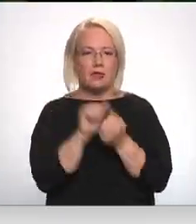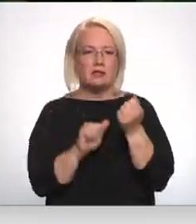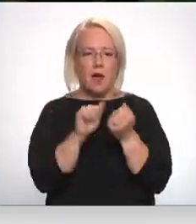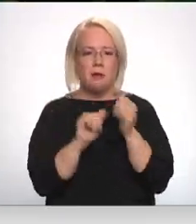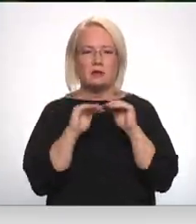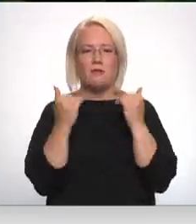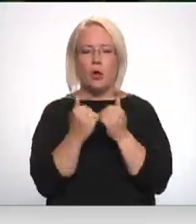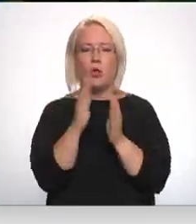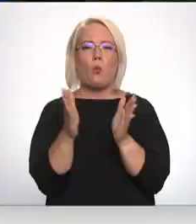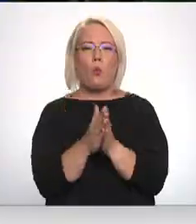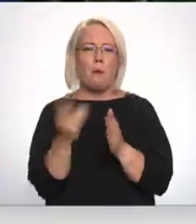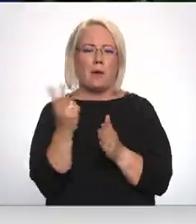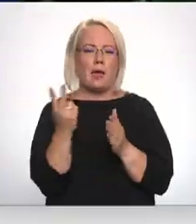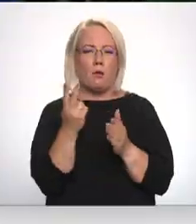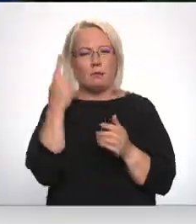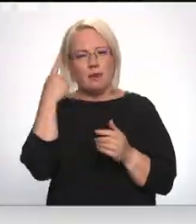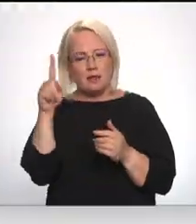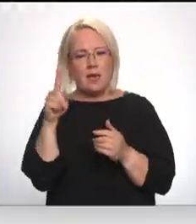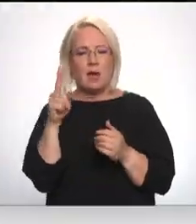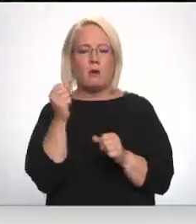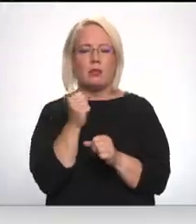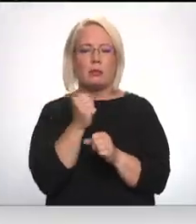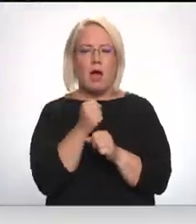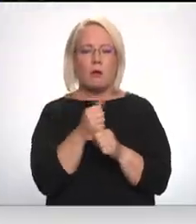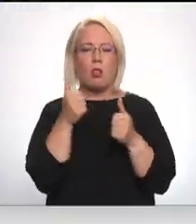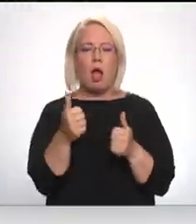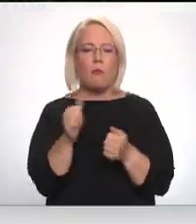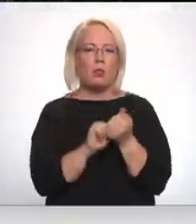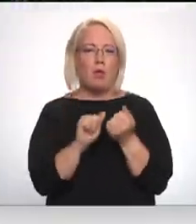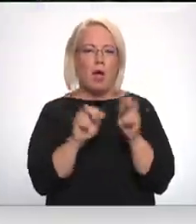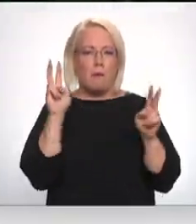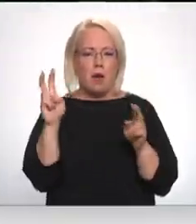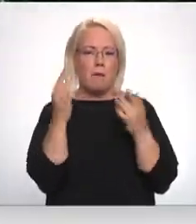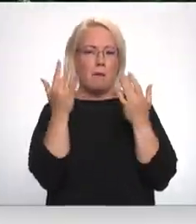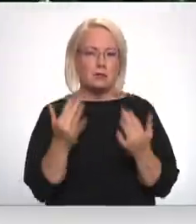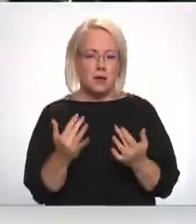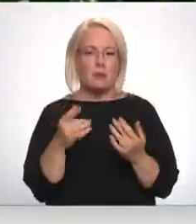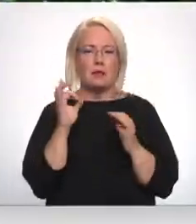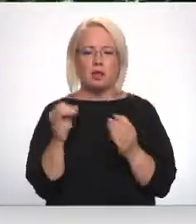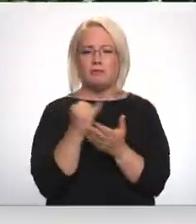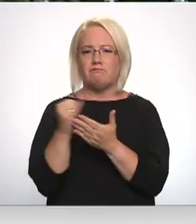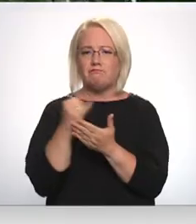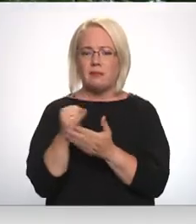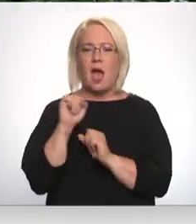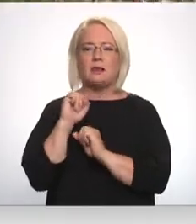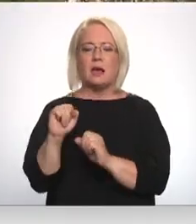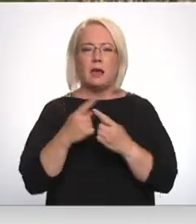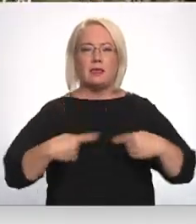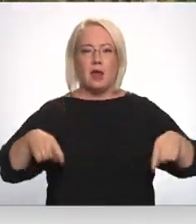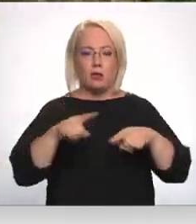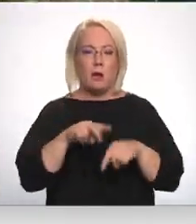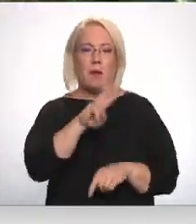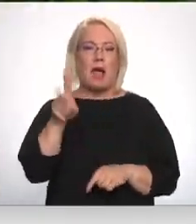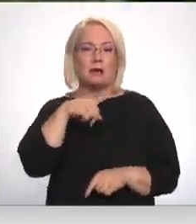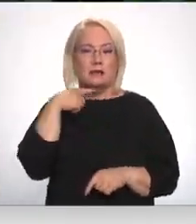kopīgās iniciatīvas Daru labu dabai pasākumiem. Līdzīga veida aktivitātēm īpaši aizsargājumās dabas teritorijās brīvprātīgi var pieteikties